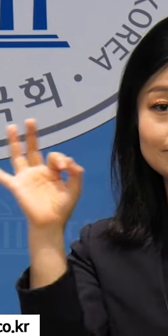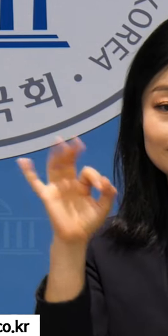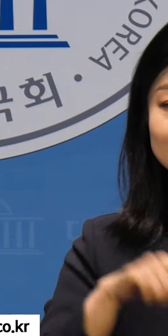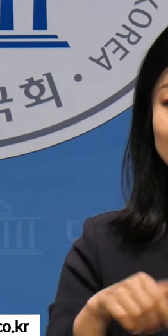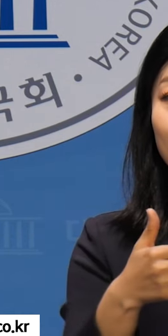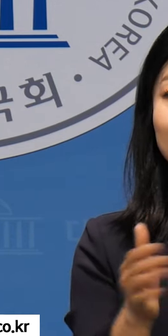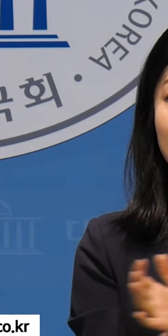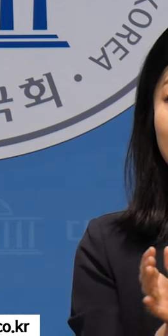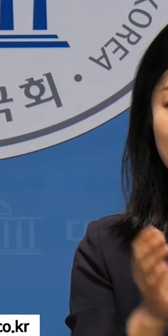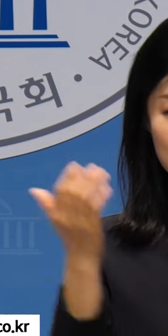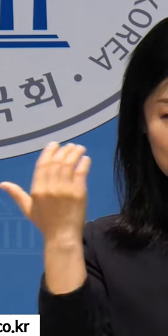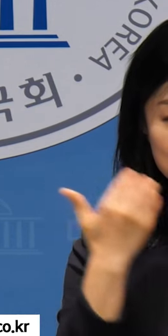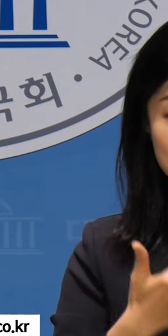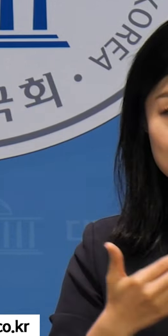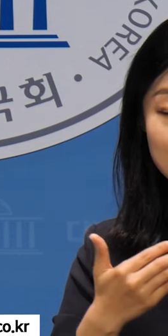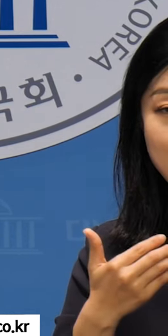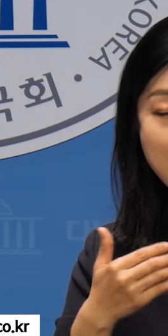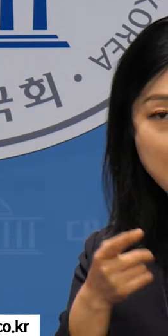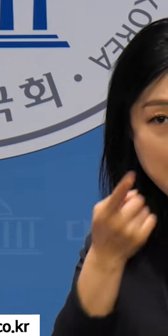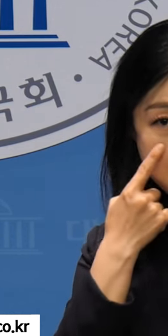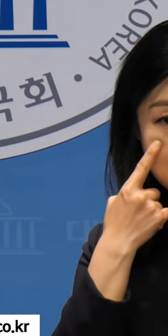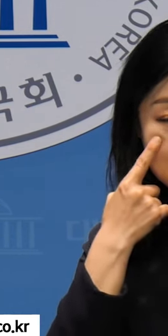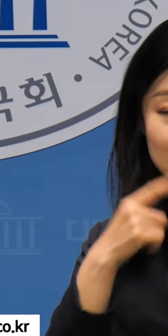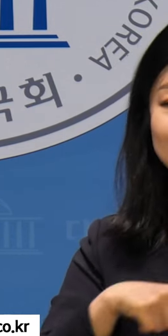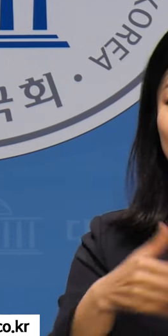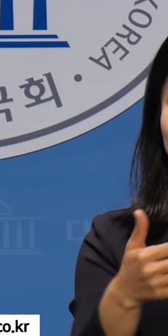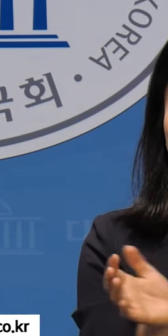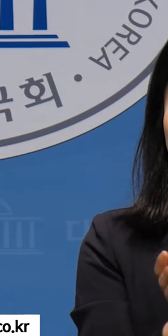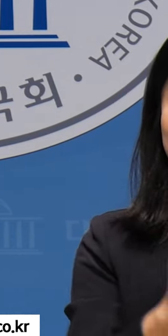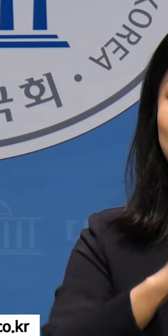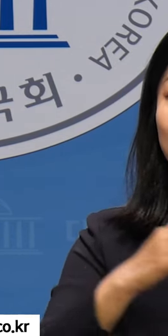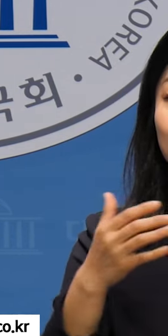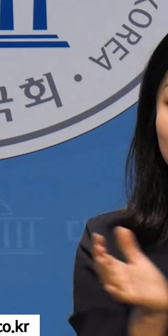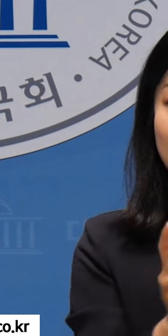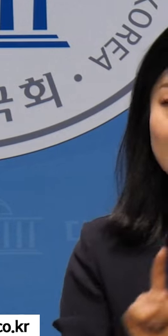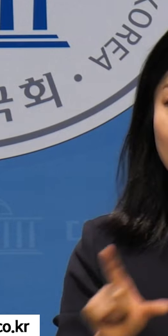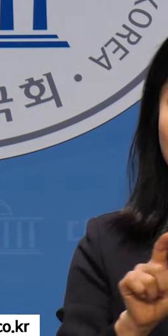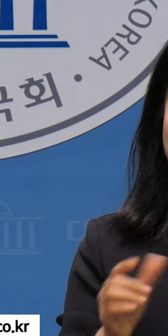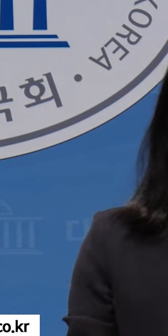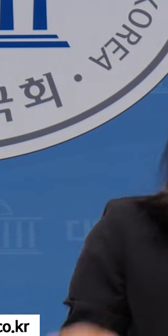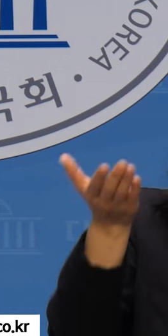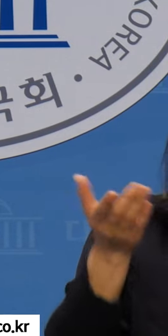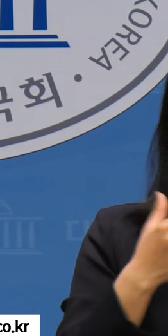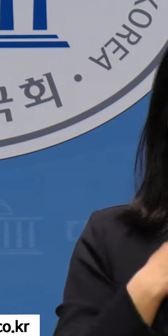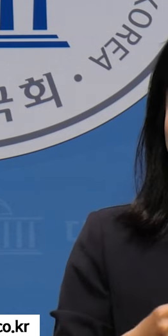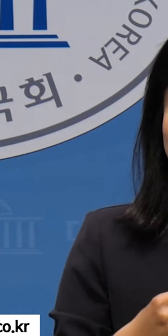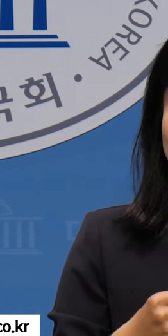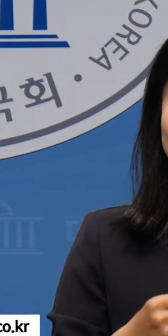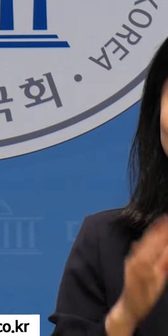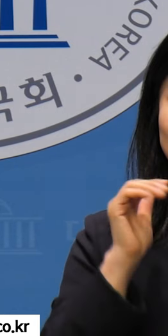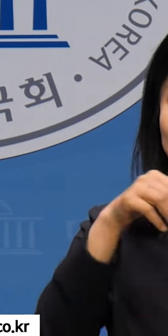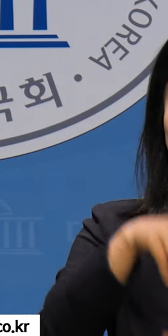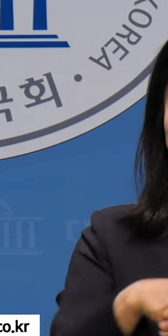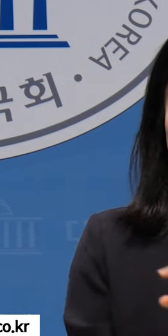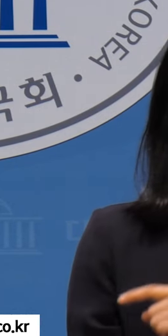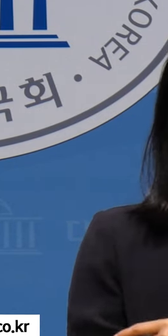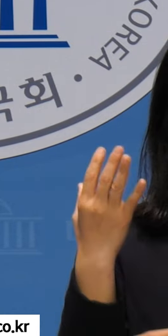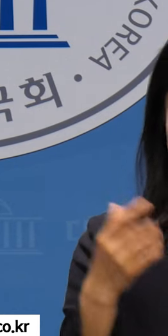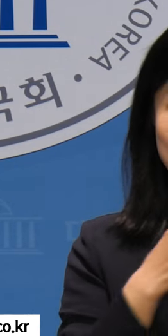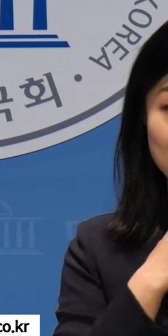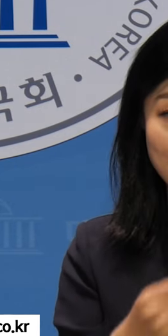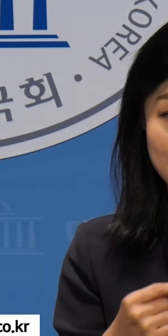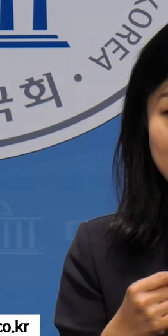정당, 누구나 도전하며 성장할 수 있는 정당, 민주당이 더 진보하길 바란다면, 대선 승리를